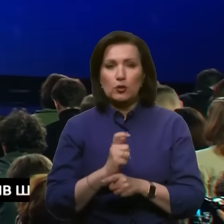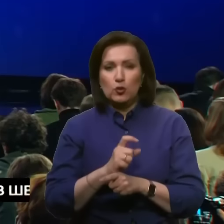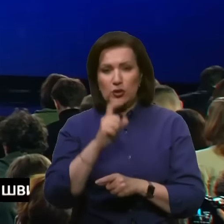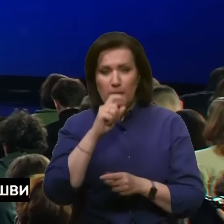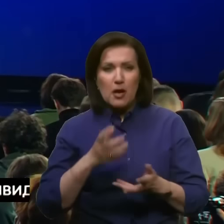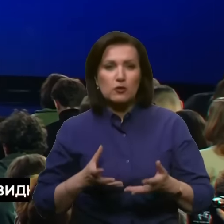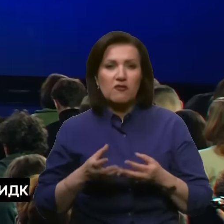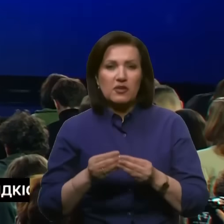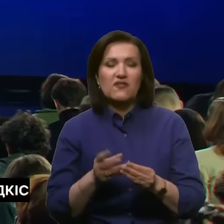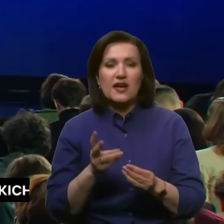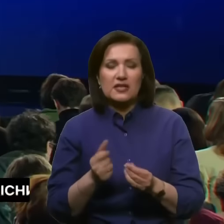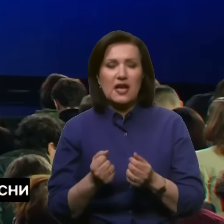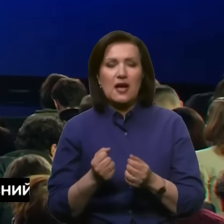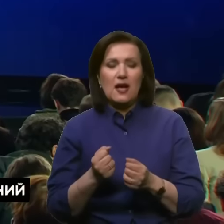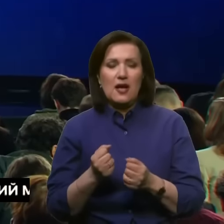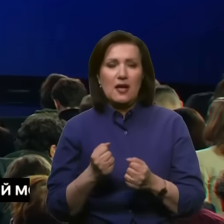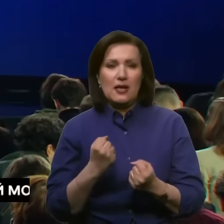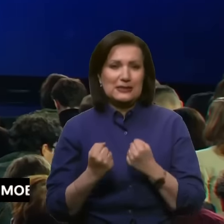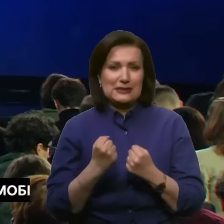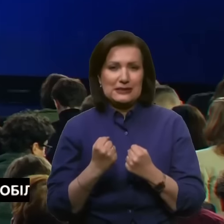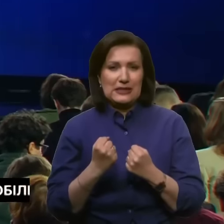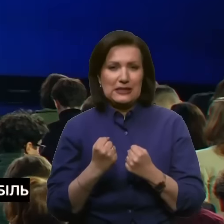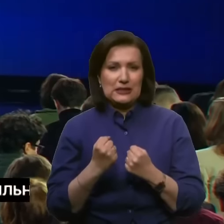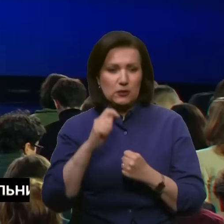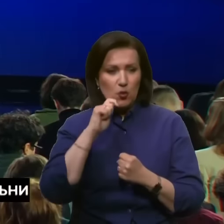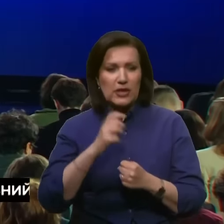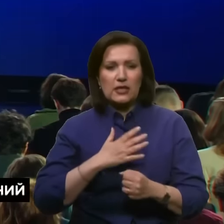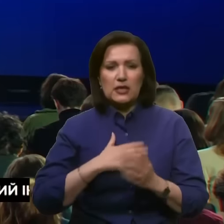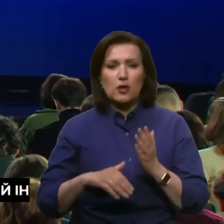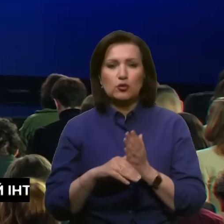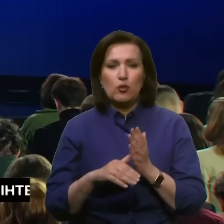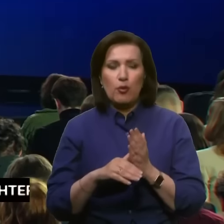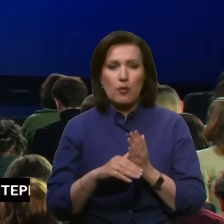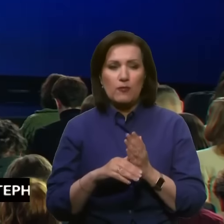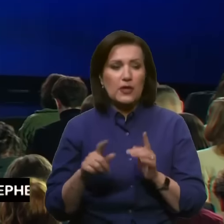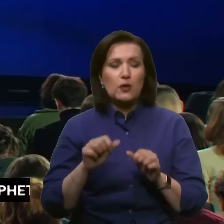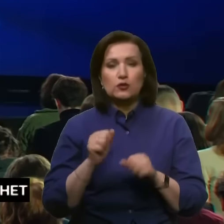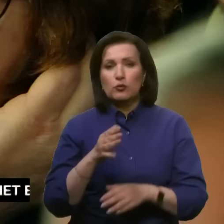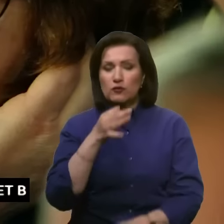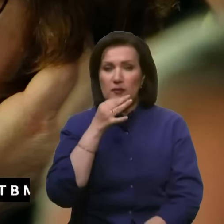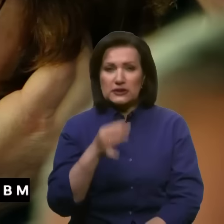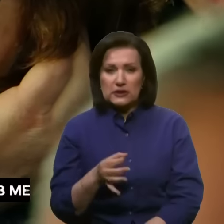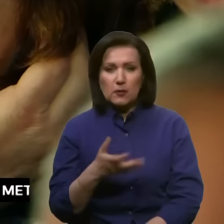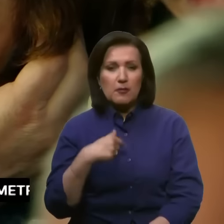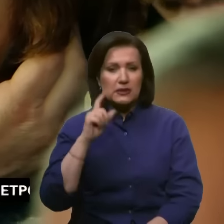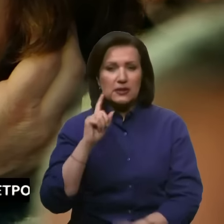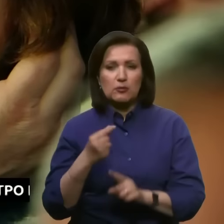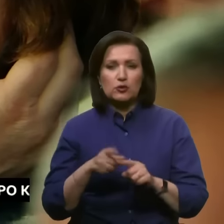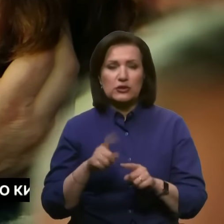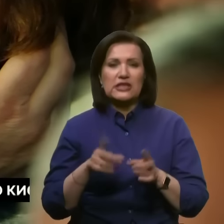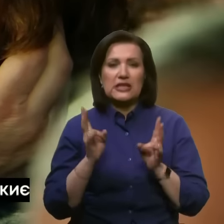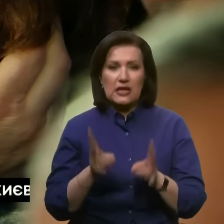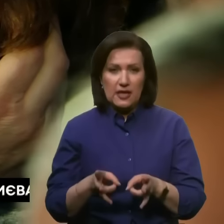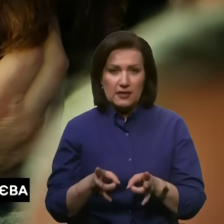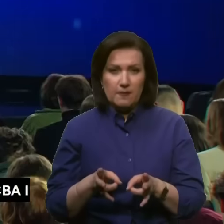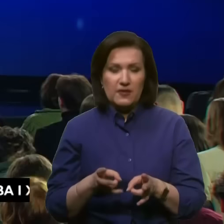погано впливає на стійкість України, на нашу допомогу. Що можу вам сказати? Ми знаємо, що це